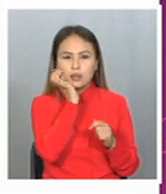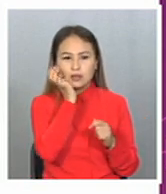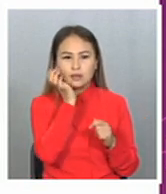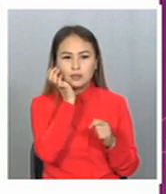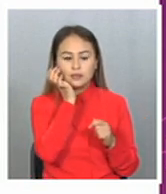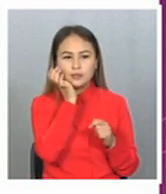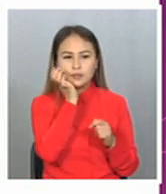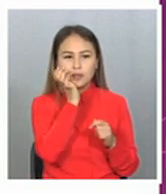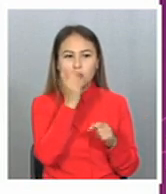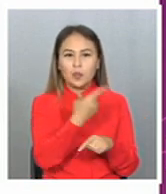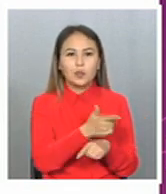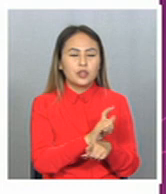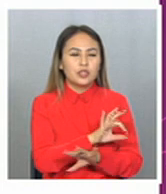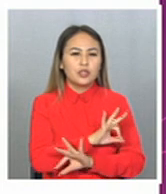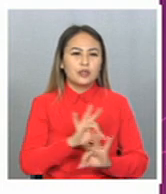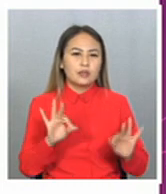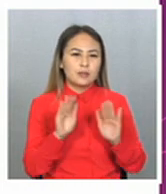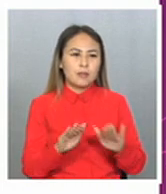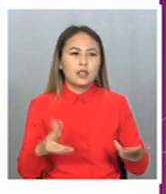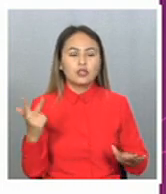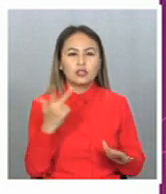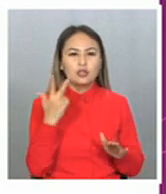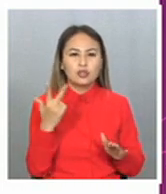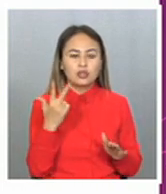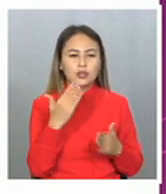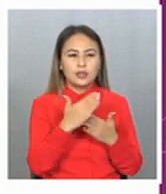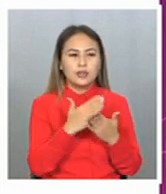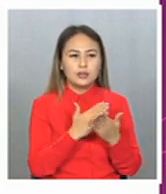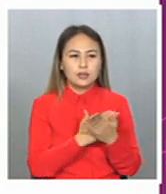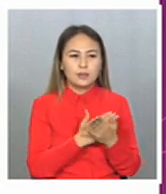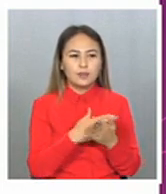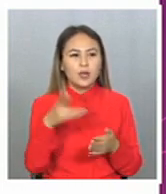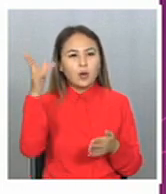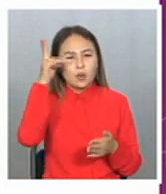Жаңғақ. Өте жақсы балалар. Үшінші кезекке қараңыздар.